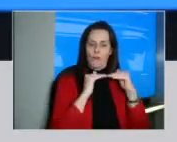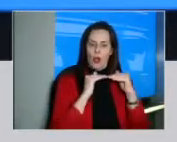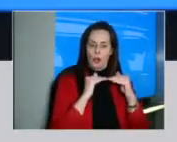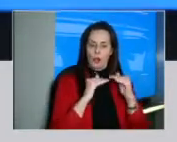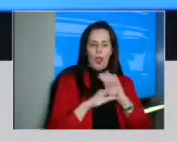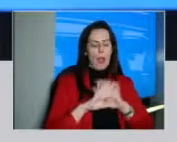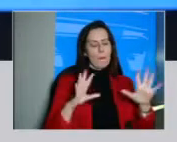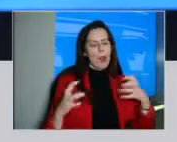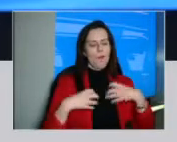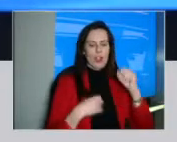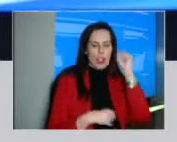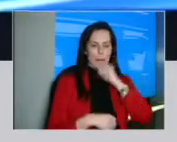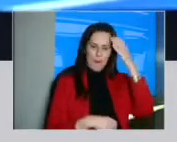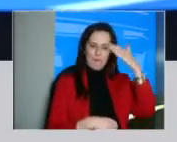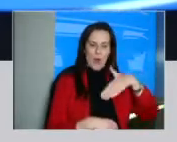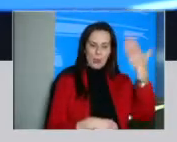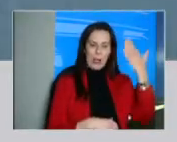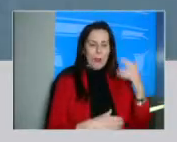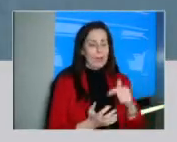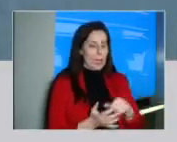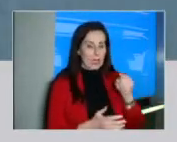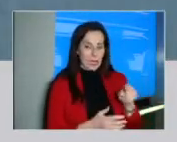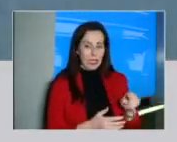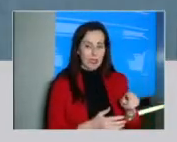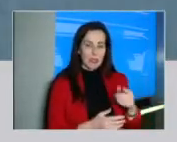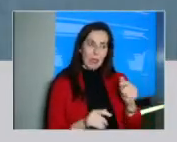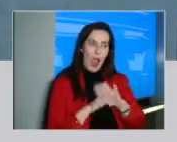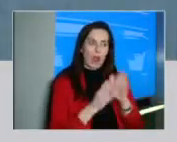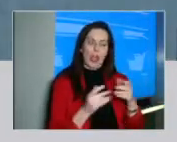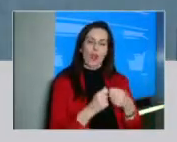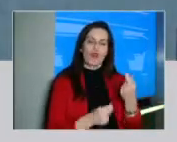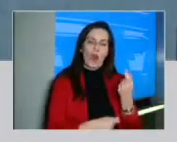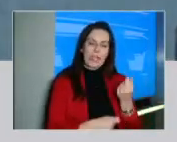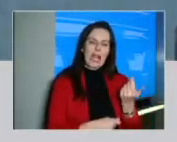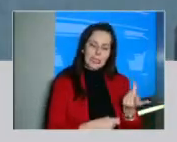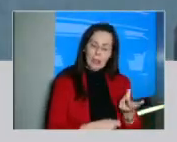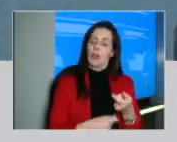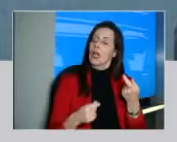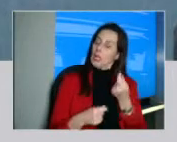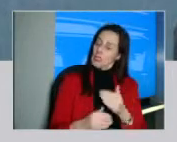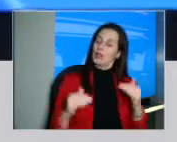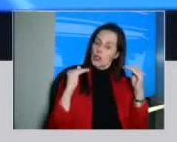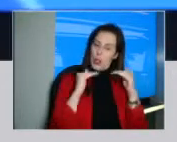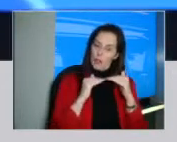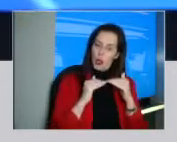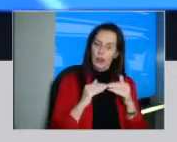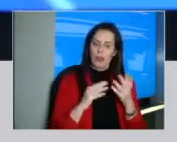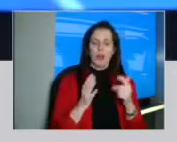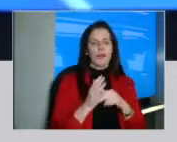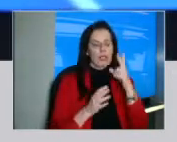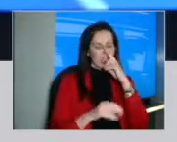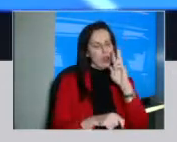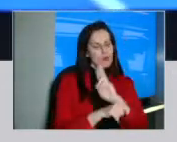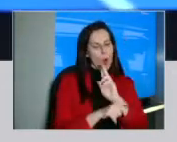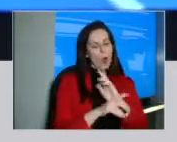הפעת אמנים בתעמולה. אוקיי, כי בעצם העניין של כסף בסופו של דבר, כמו של שאמרת. של כסף, של שוויון ושל ניסיון לשמור